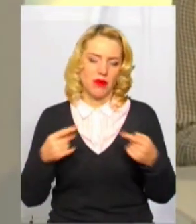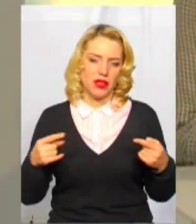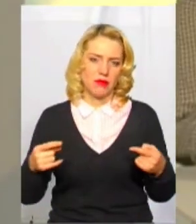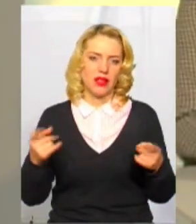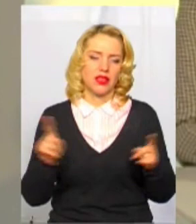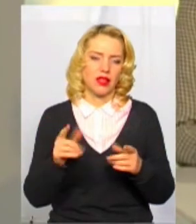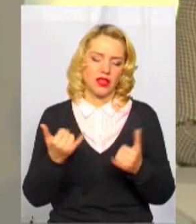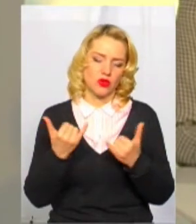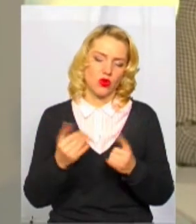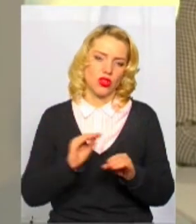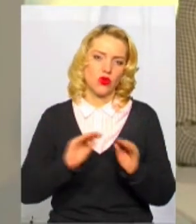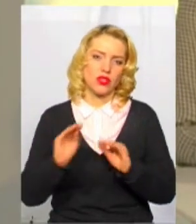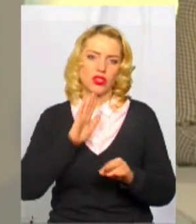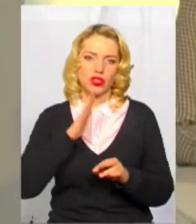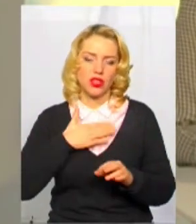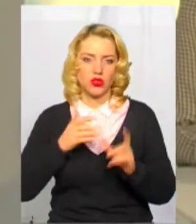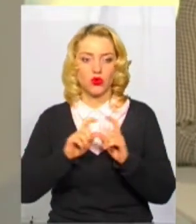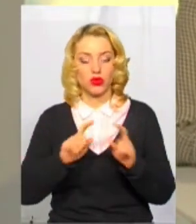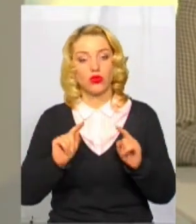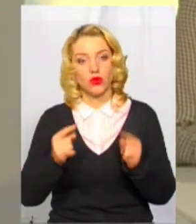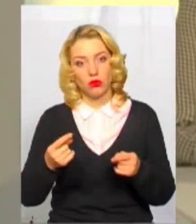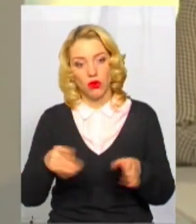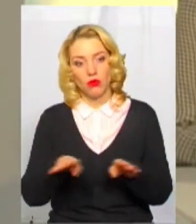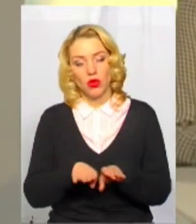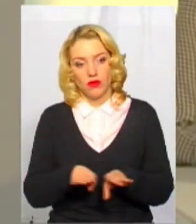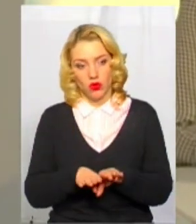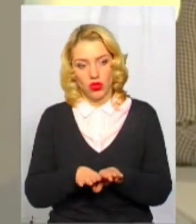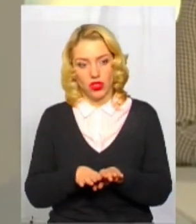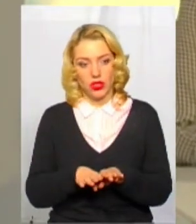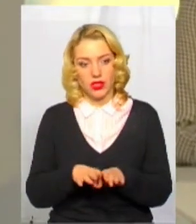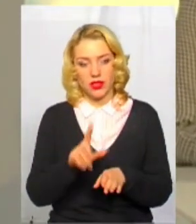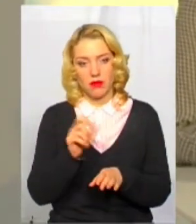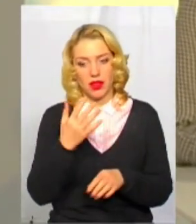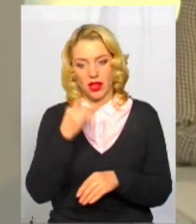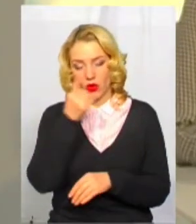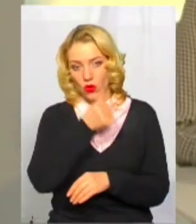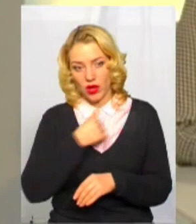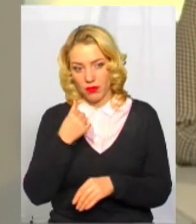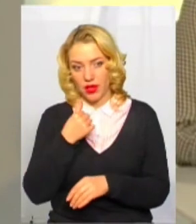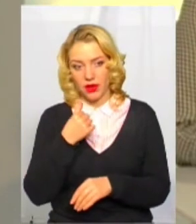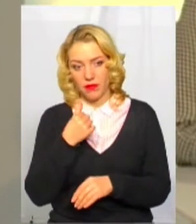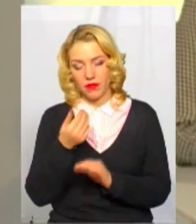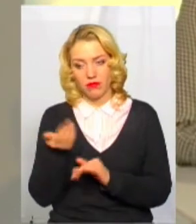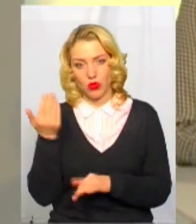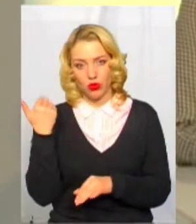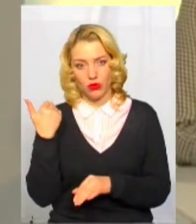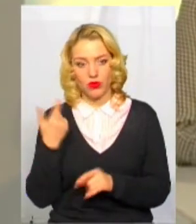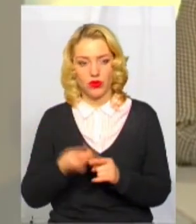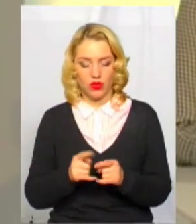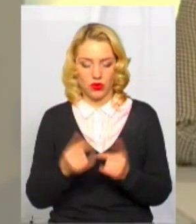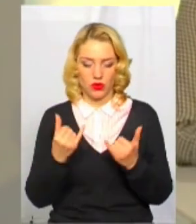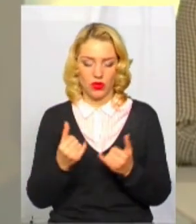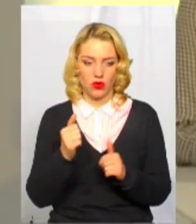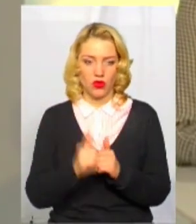якими сьогодні оснащені наші установи. Тому в порівнянні чи з 5 роками по тому, звичайно,